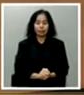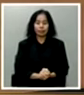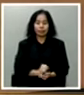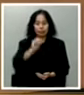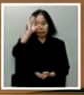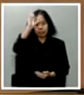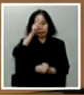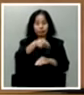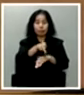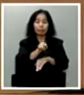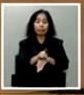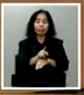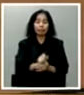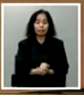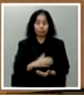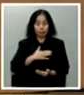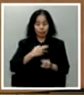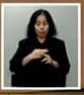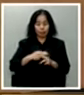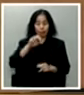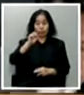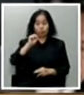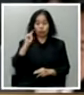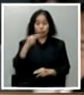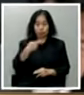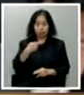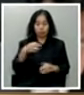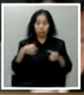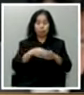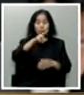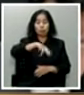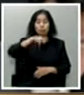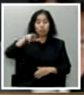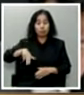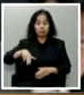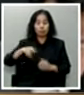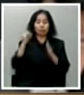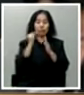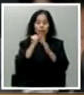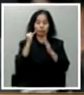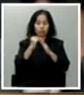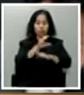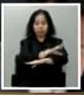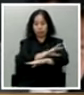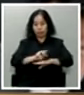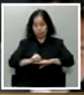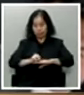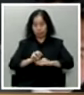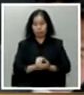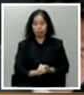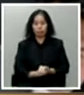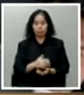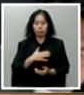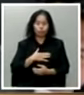ท่านประธานที่เคารพกระผมสุทินคลังแสงเพื่อไทยมหาสารคามครับผมฟังท่านประธาน